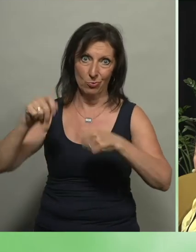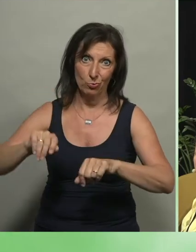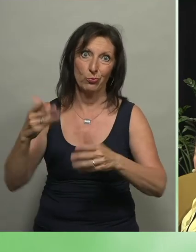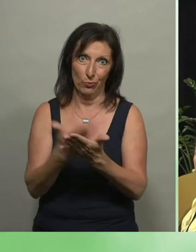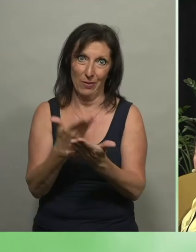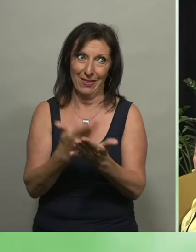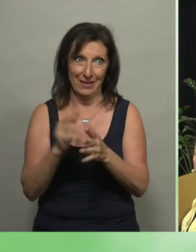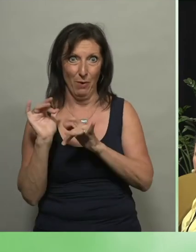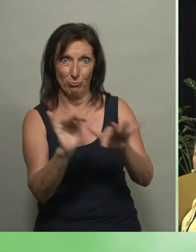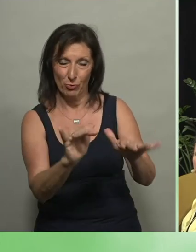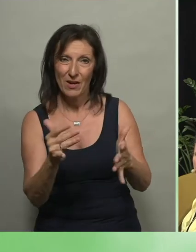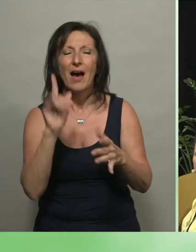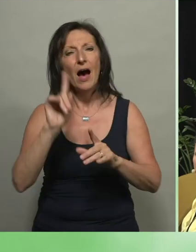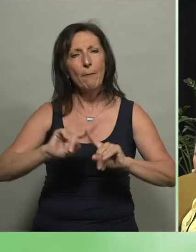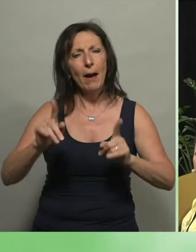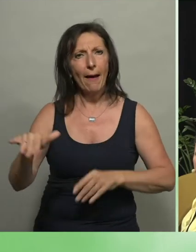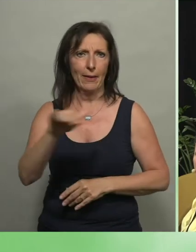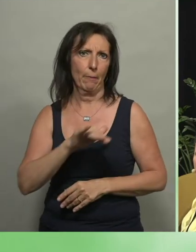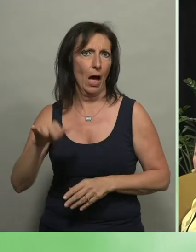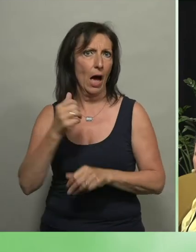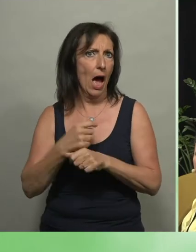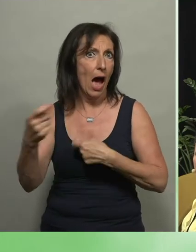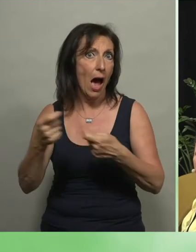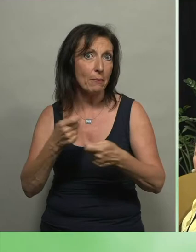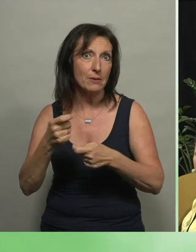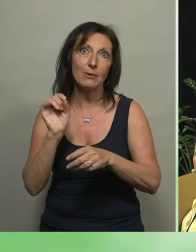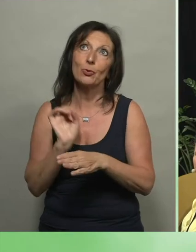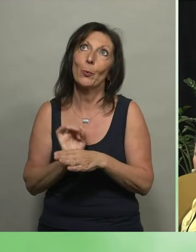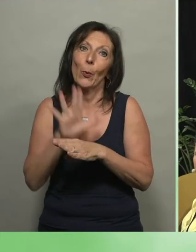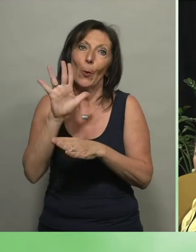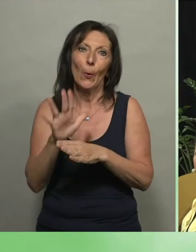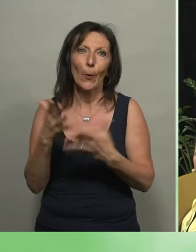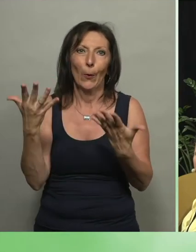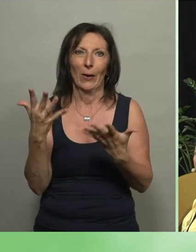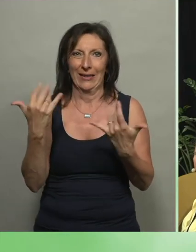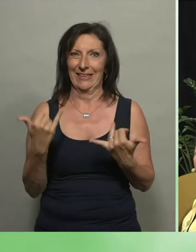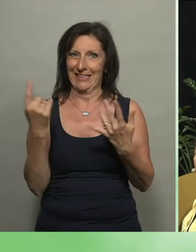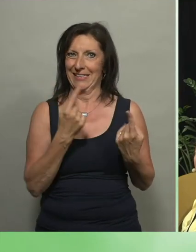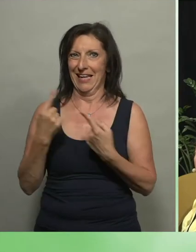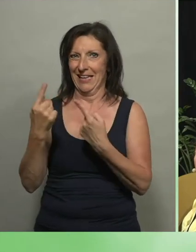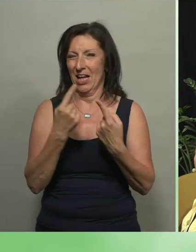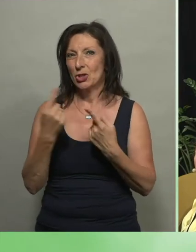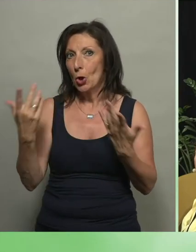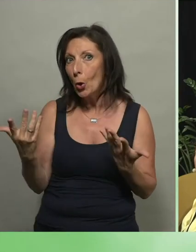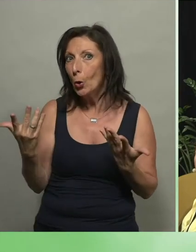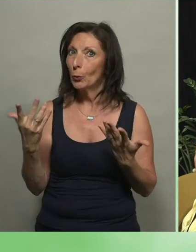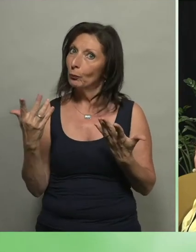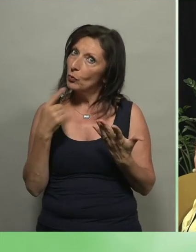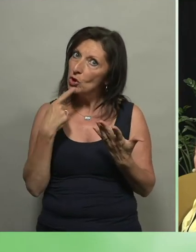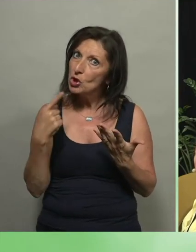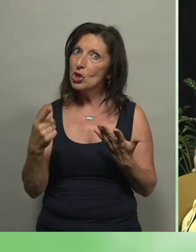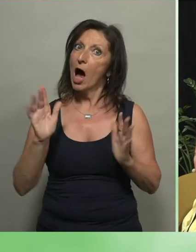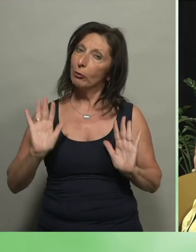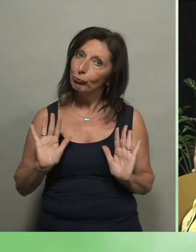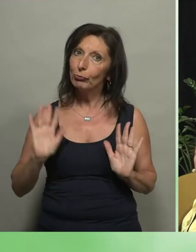Aber wir haben in vielen anderen Bereichen des Arbeitsmarkts glücklicherweise wieder eine Lage, die gar nicht mehr so weit von der entfernt ist, die